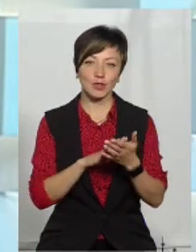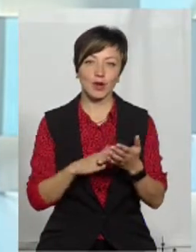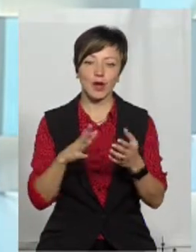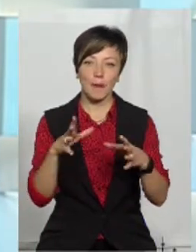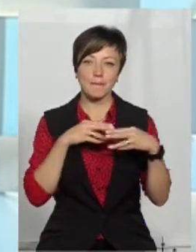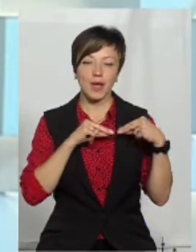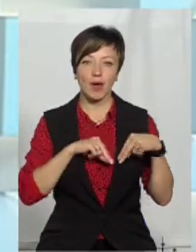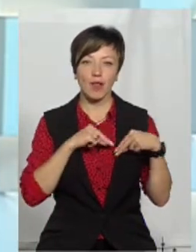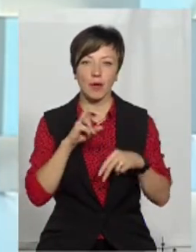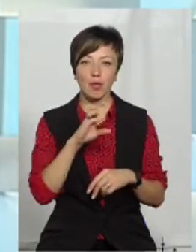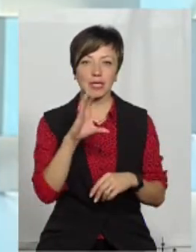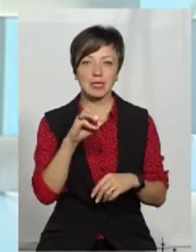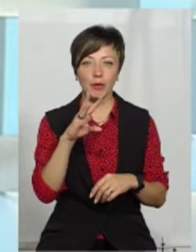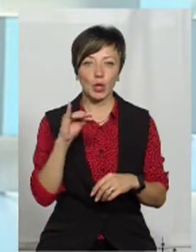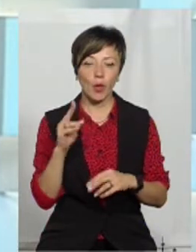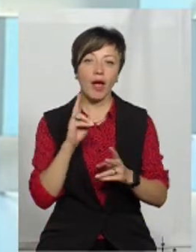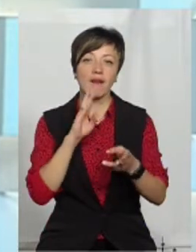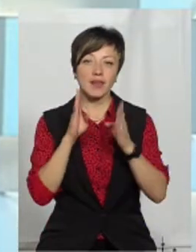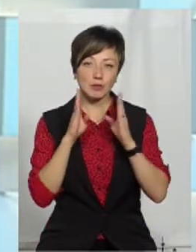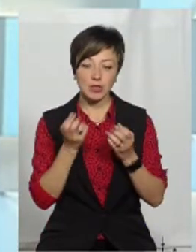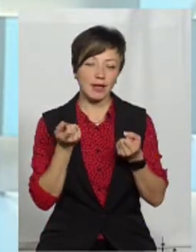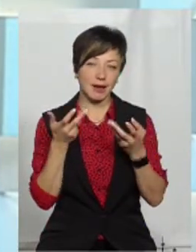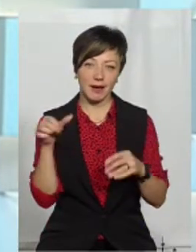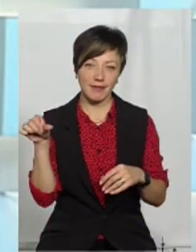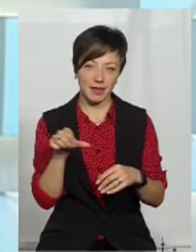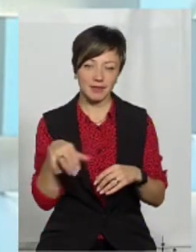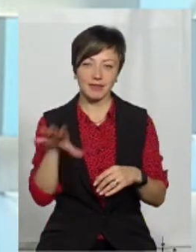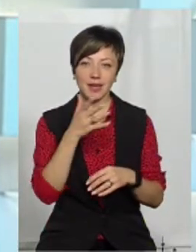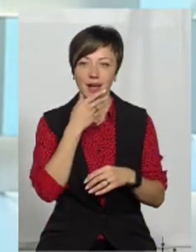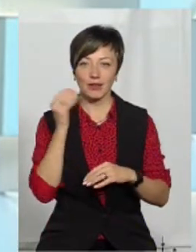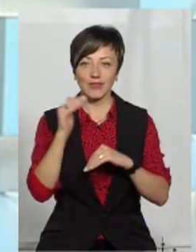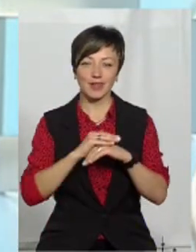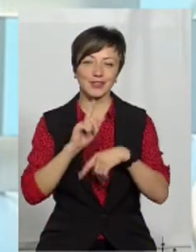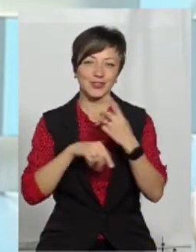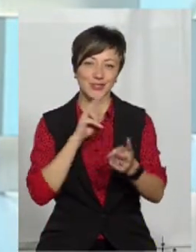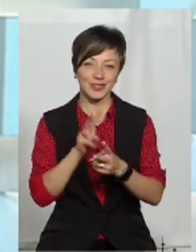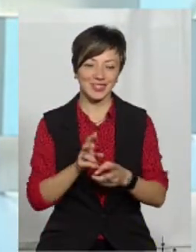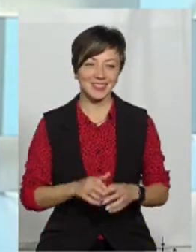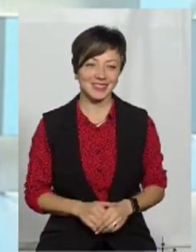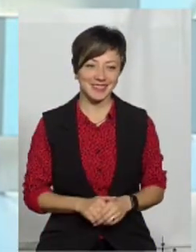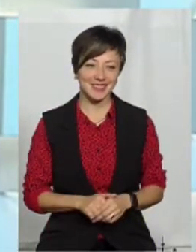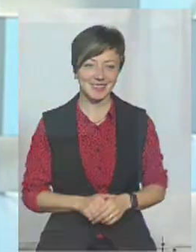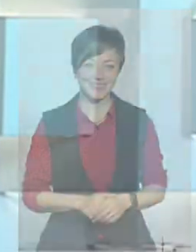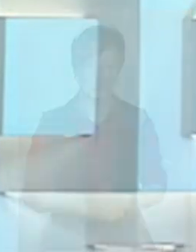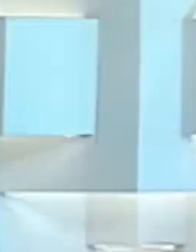мій колега Богдан Семенюк у Фейсбук. Буквально за кілька хвилин. Усім гарного вечора. Нехай щастить.